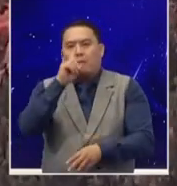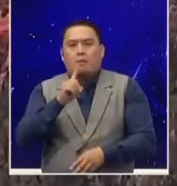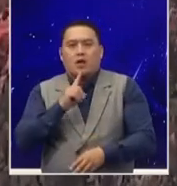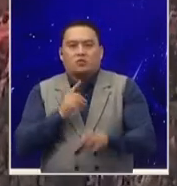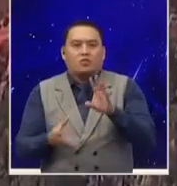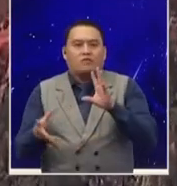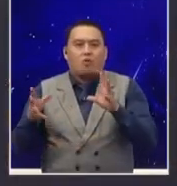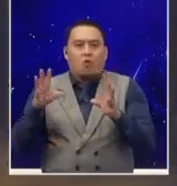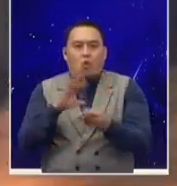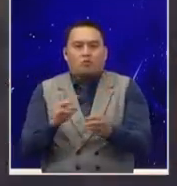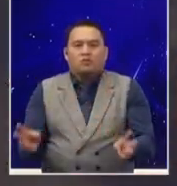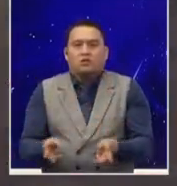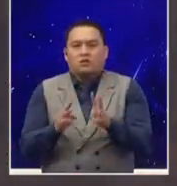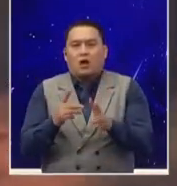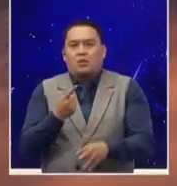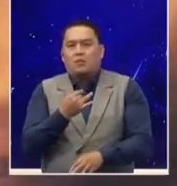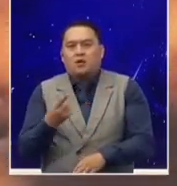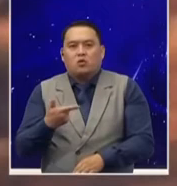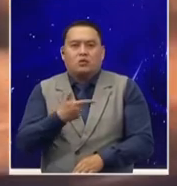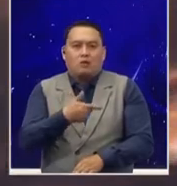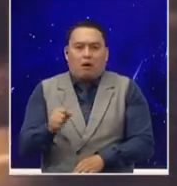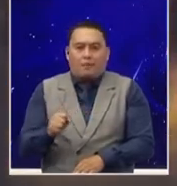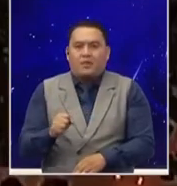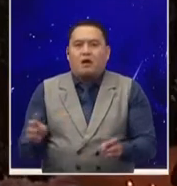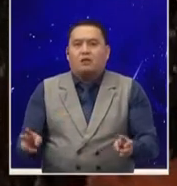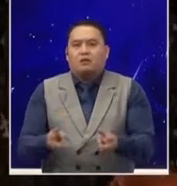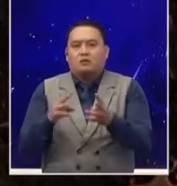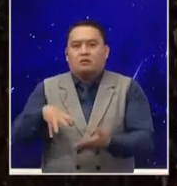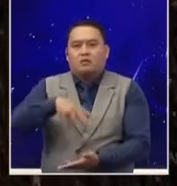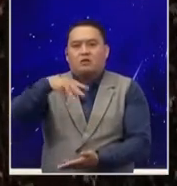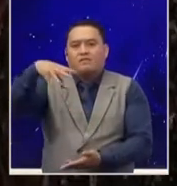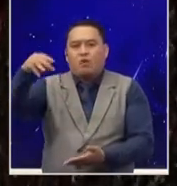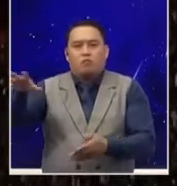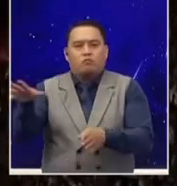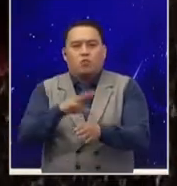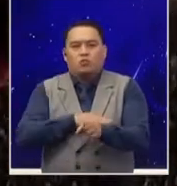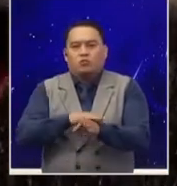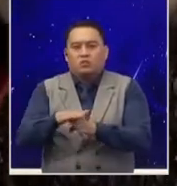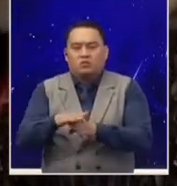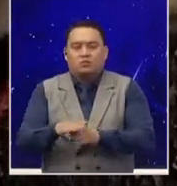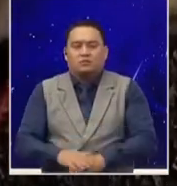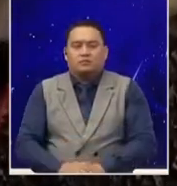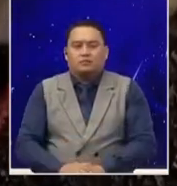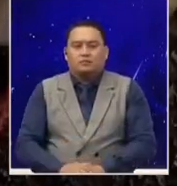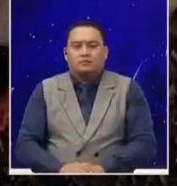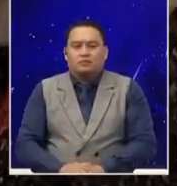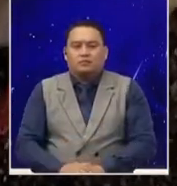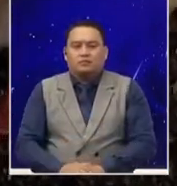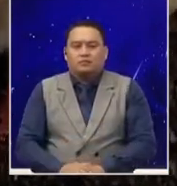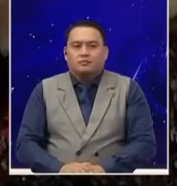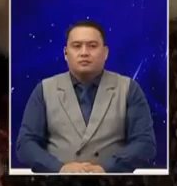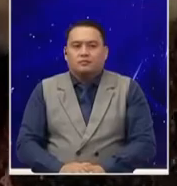В общей сложности выгорели около миллиона гектаров, а дым от пламени застилал большую часть западного побережья США.